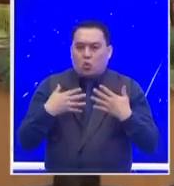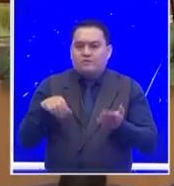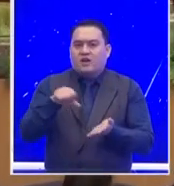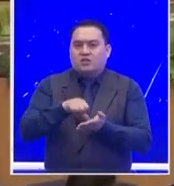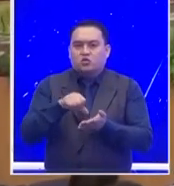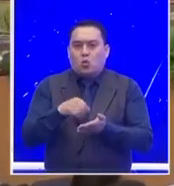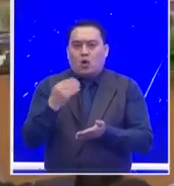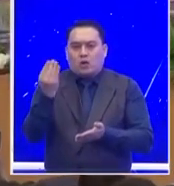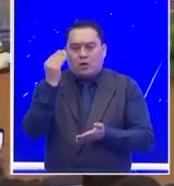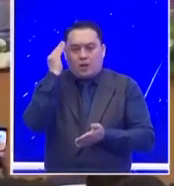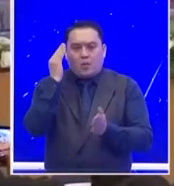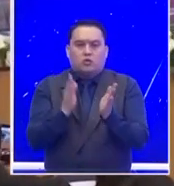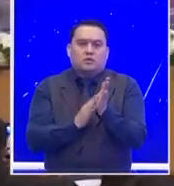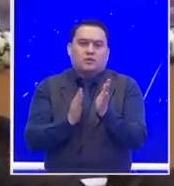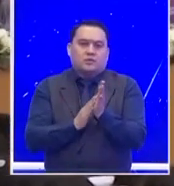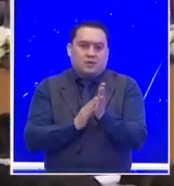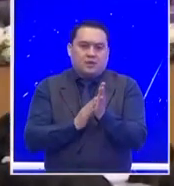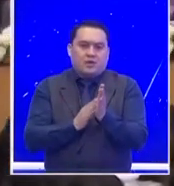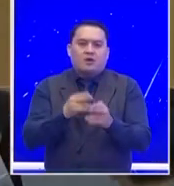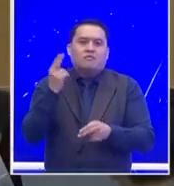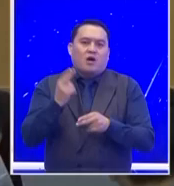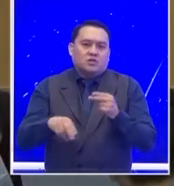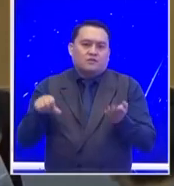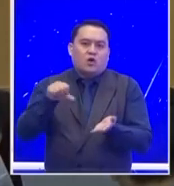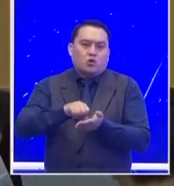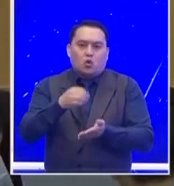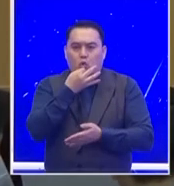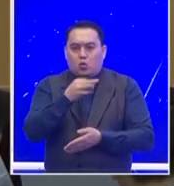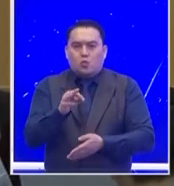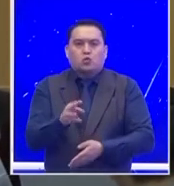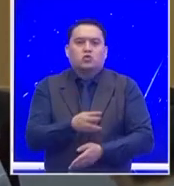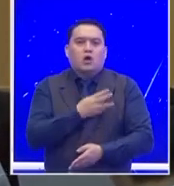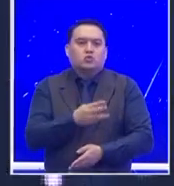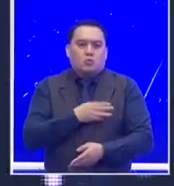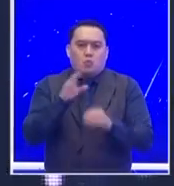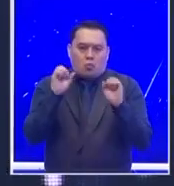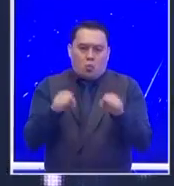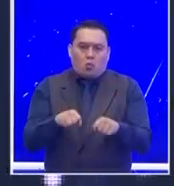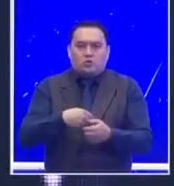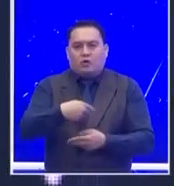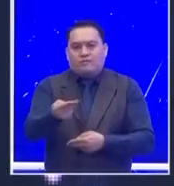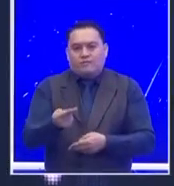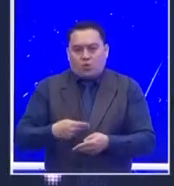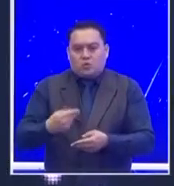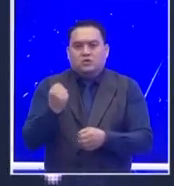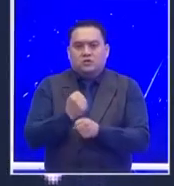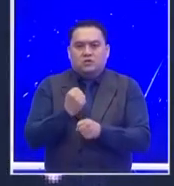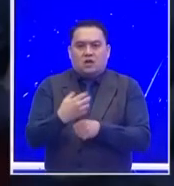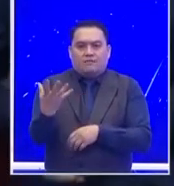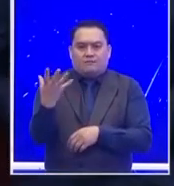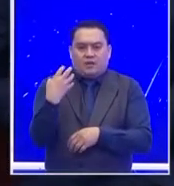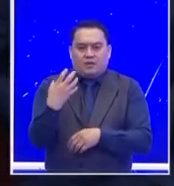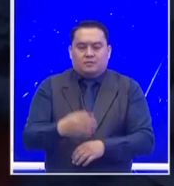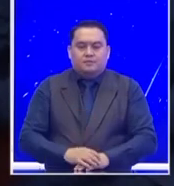ее выступления и одарили ее аплодисментами. В конце выступления любой желающий мог получить автограф и сделать